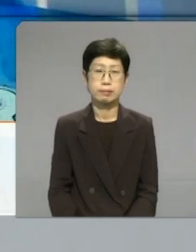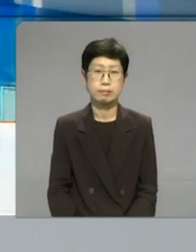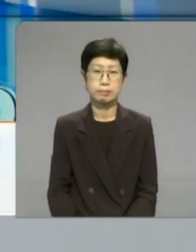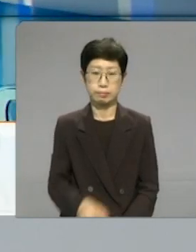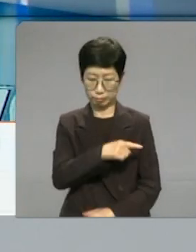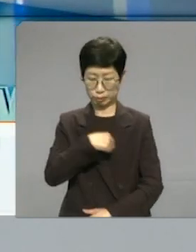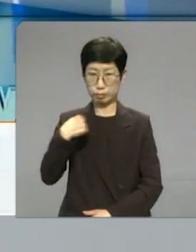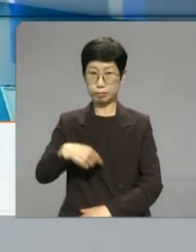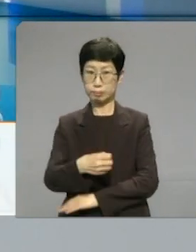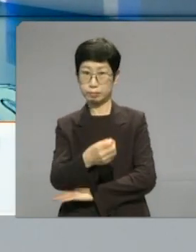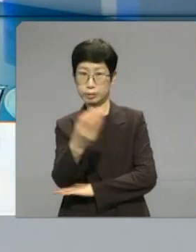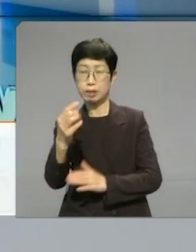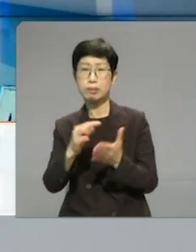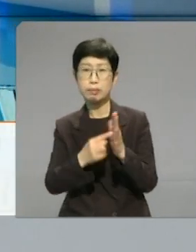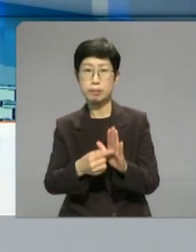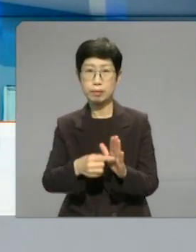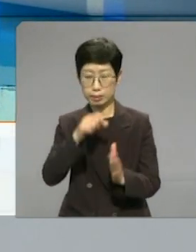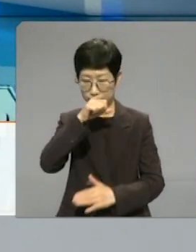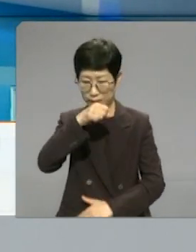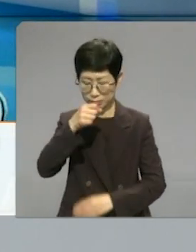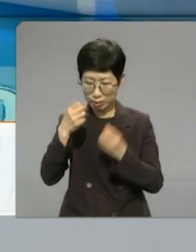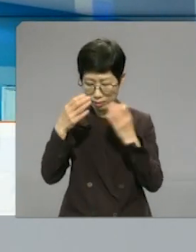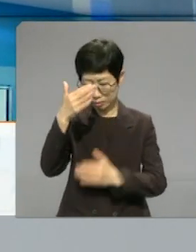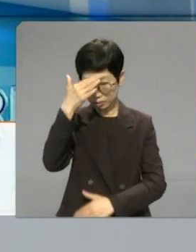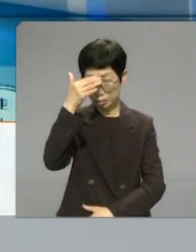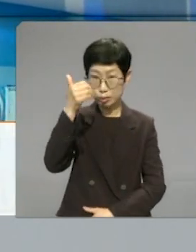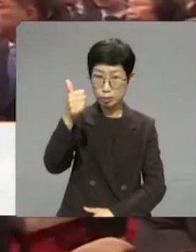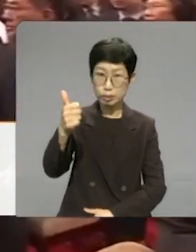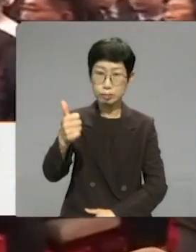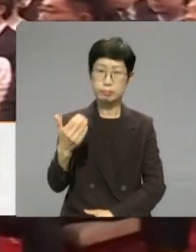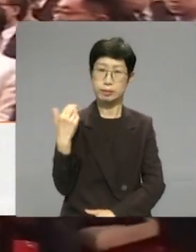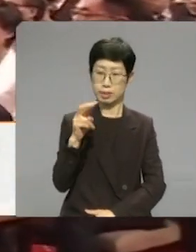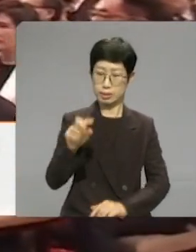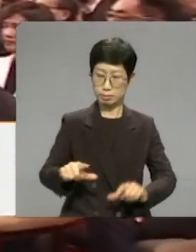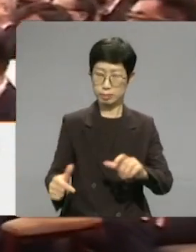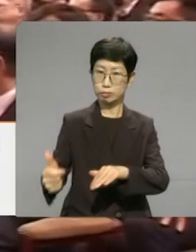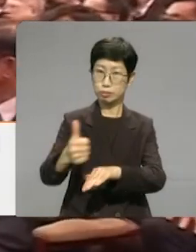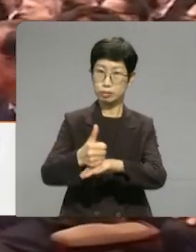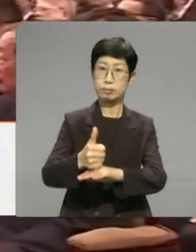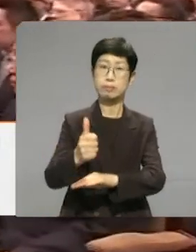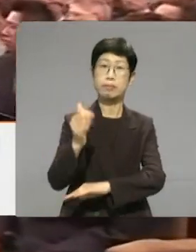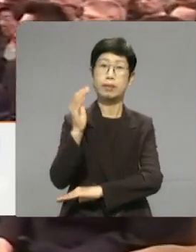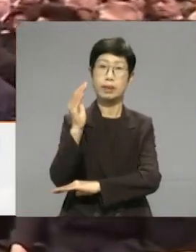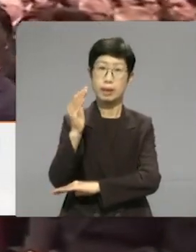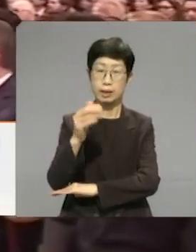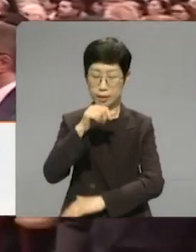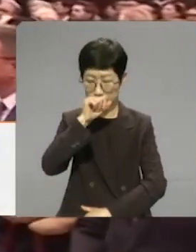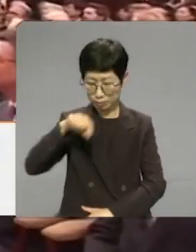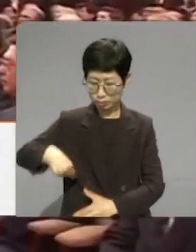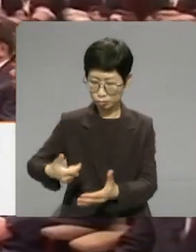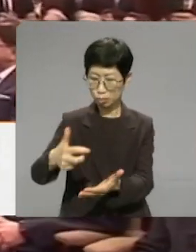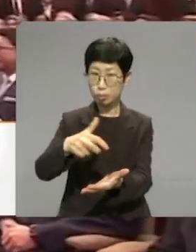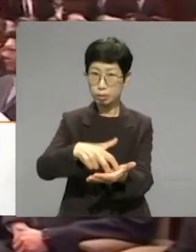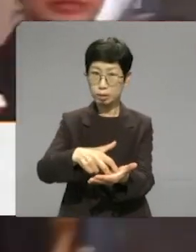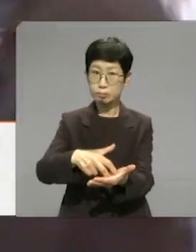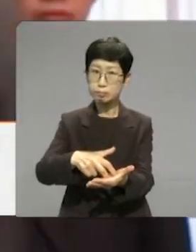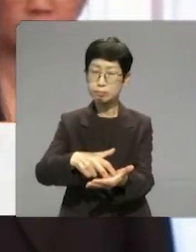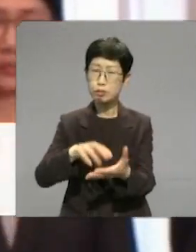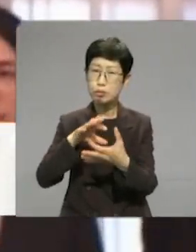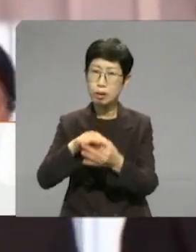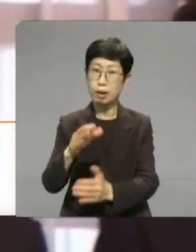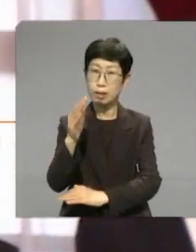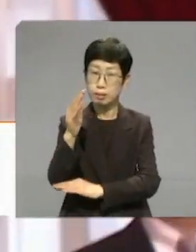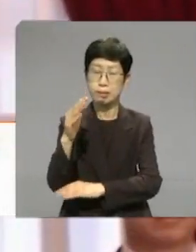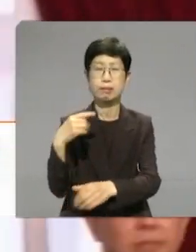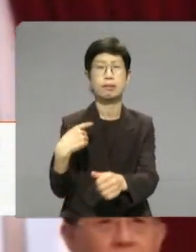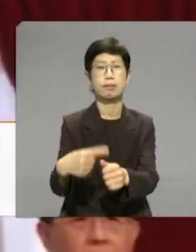중국 관영 매체들이 라이칭더 대만 신임 총통이 지난 20일 취임사에서 대만 독립 입장을 드러냈다면